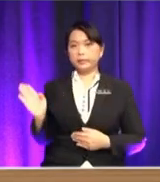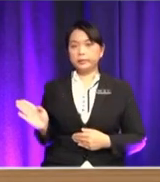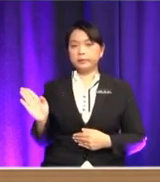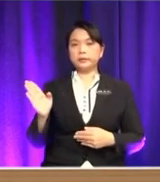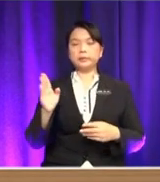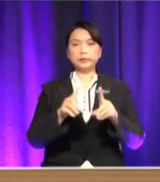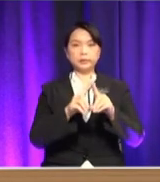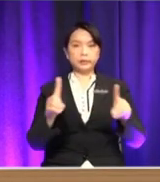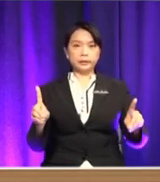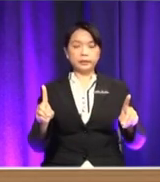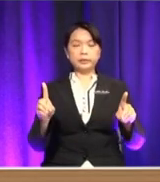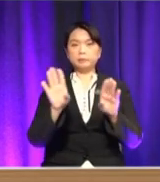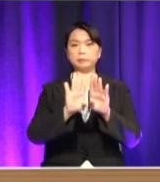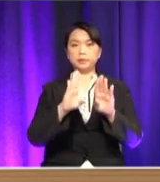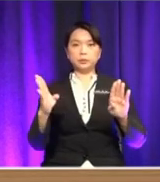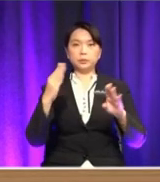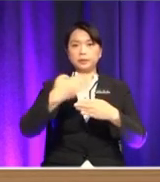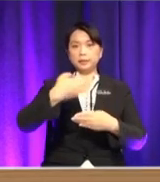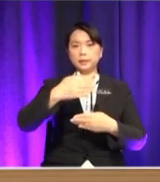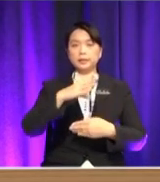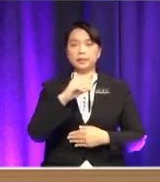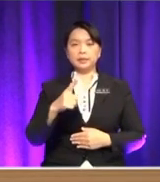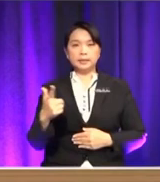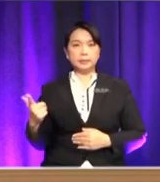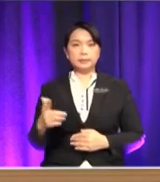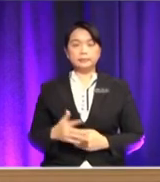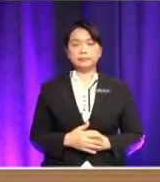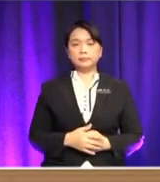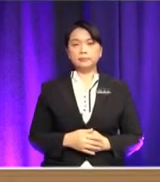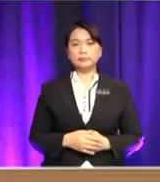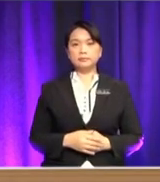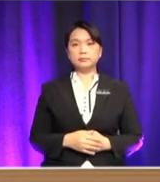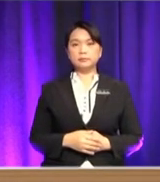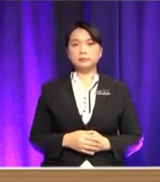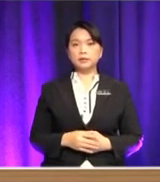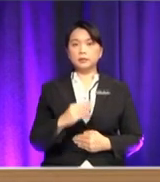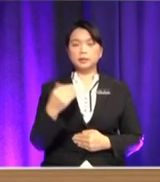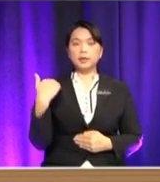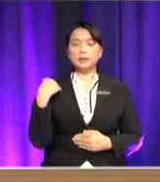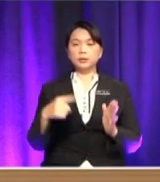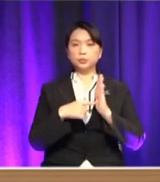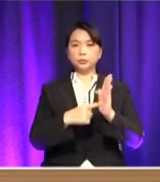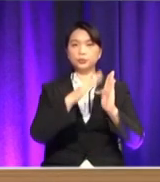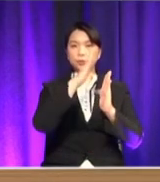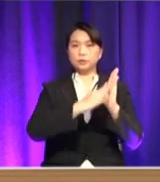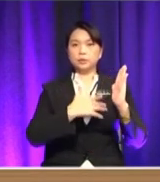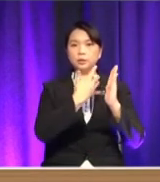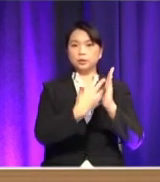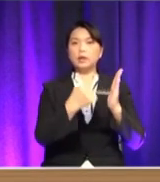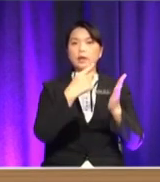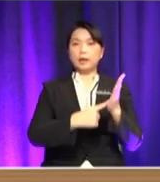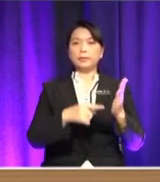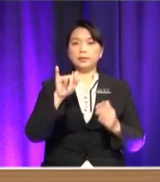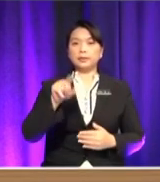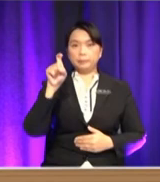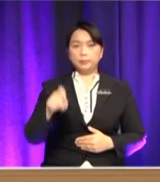tingkat dan seterusnya tiang dan di sini ada ditunjukkan jadwal butiran apakah yang perlu